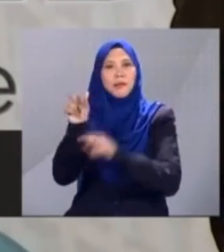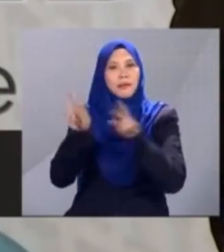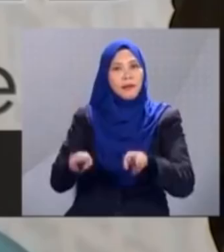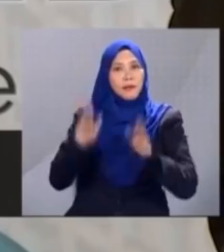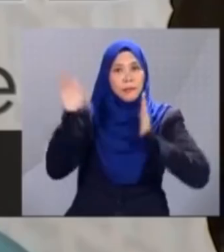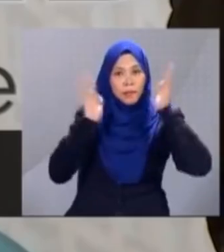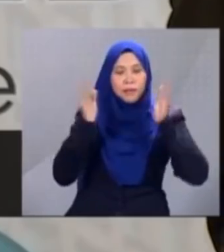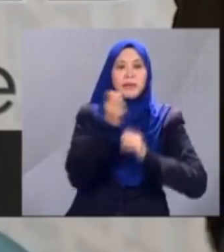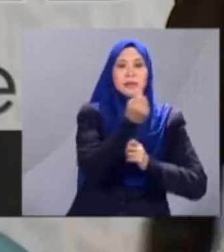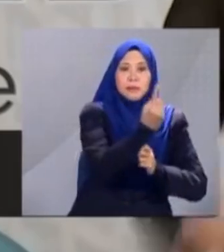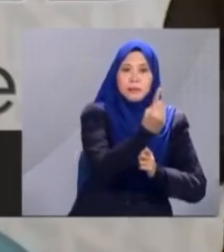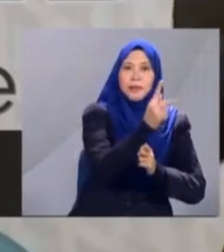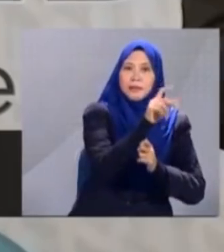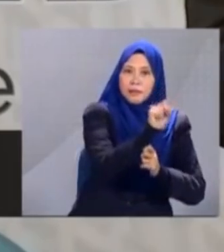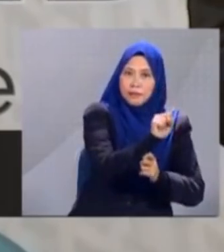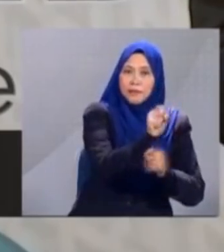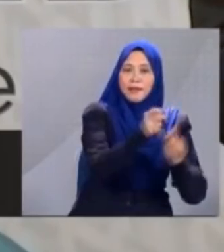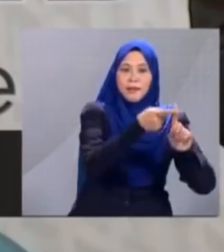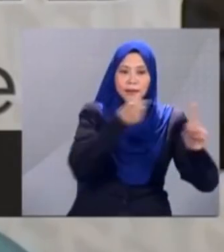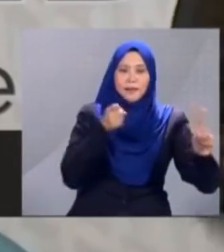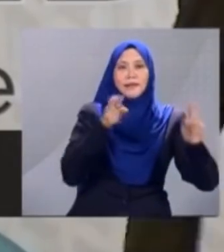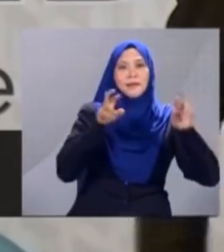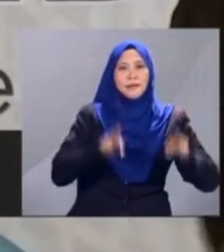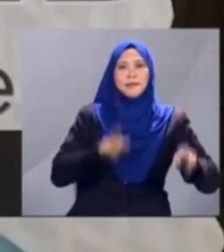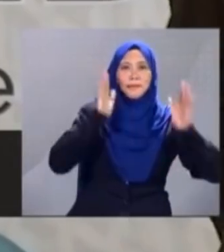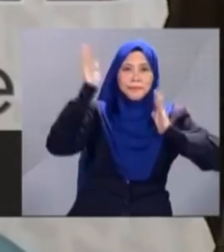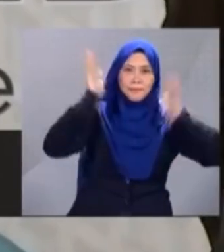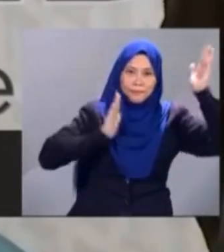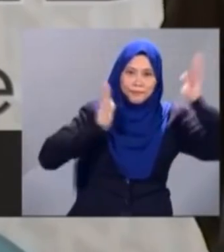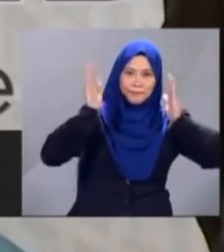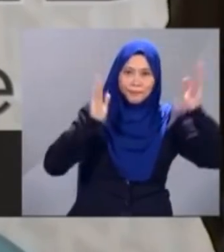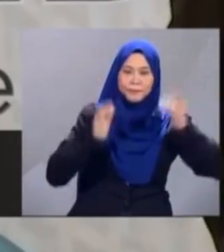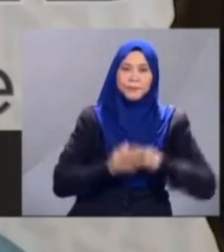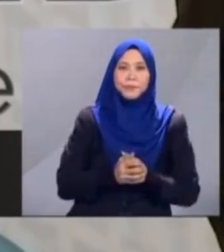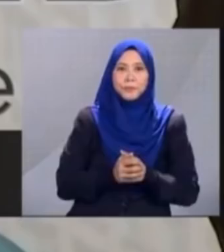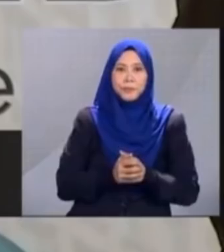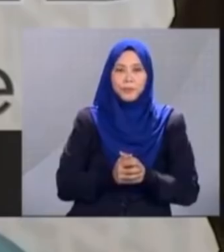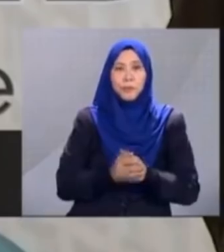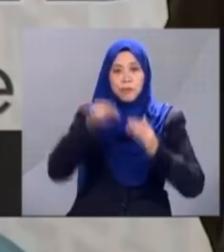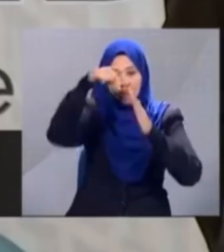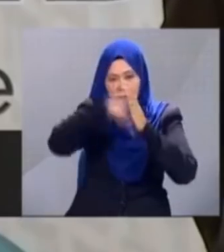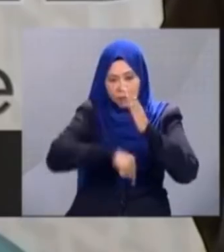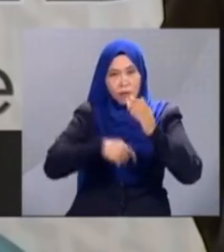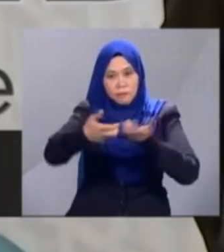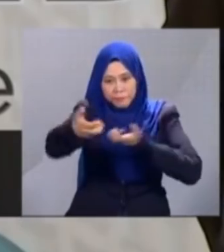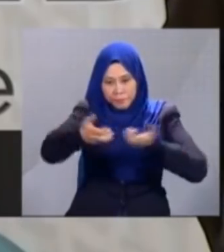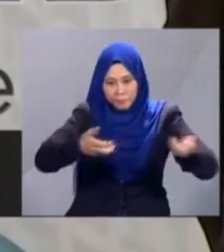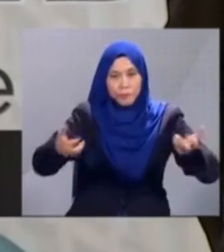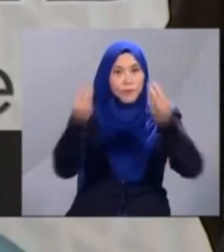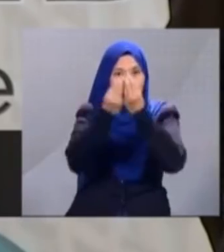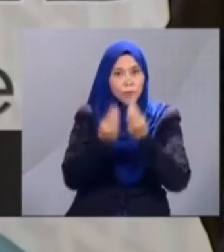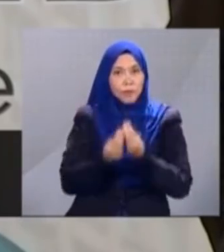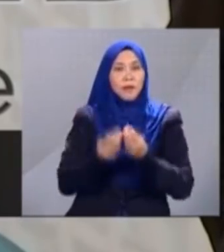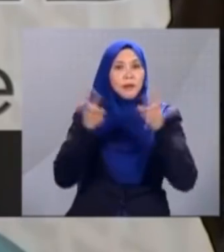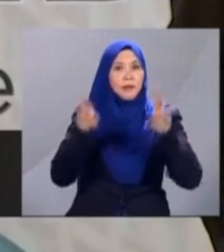11 kes adalah di kalangan warga negara Malaysia. Perincian bagi 11 kes di kalangan warga negara